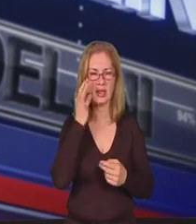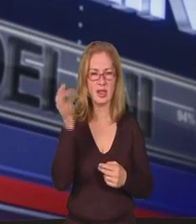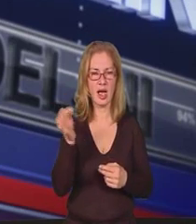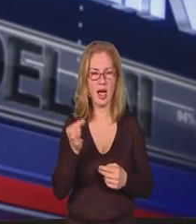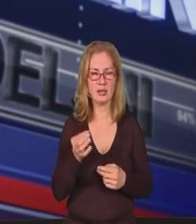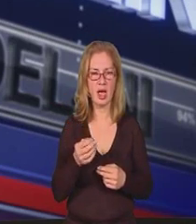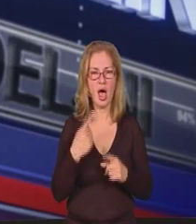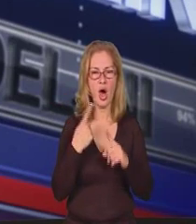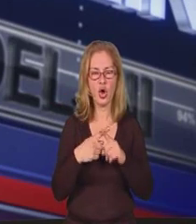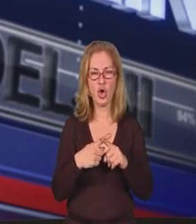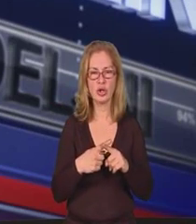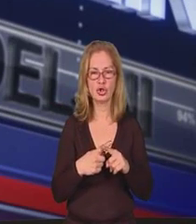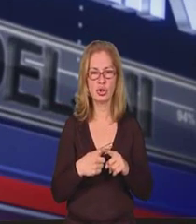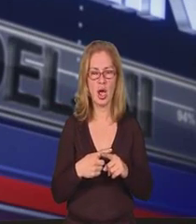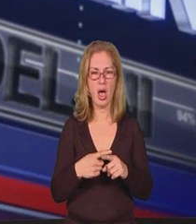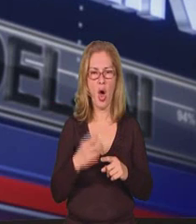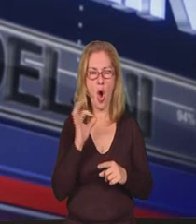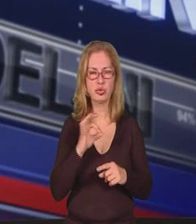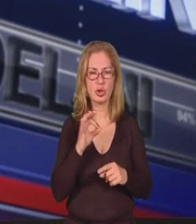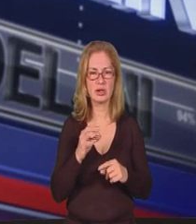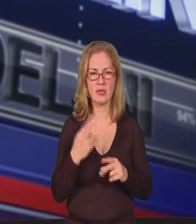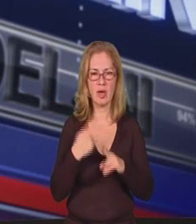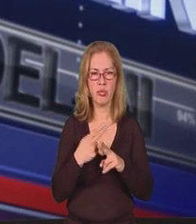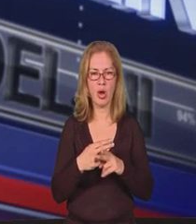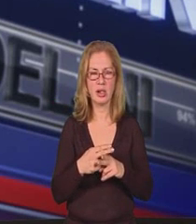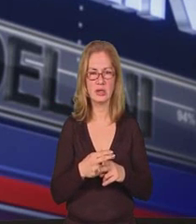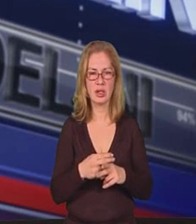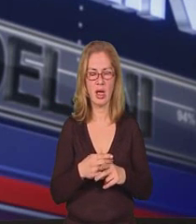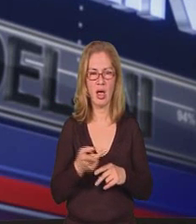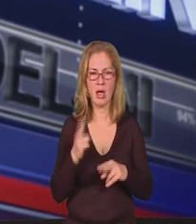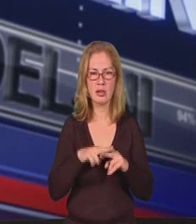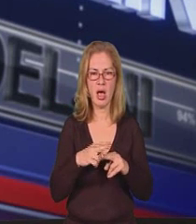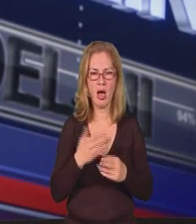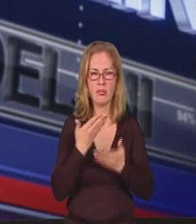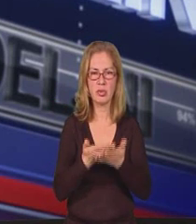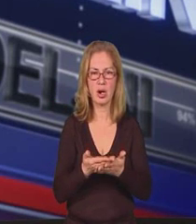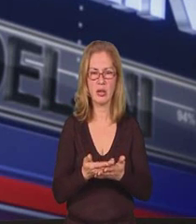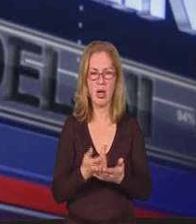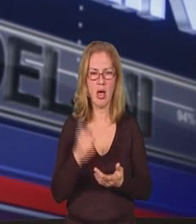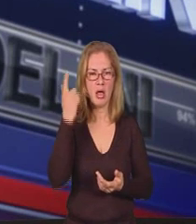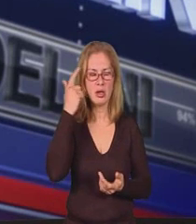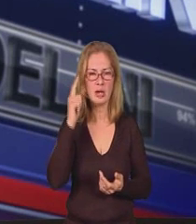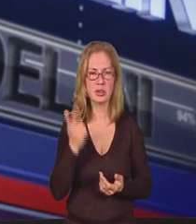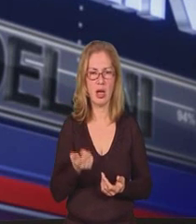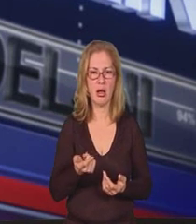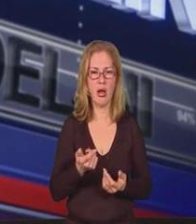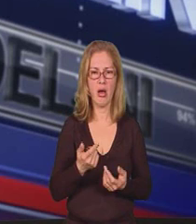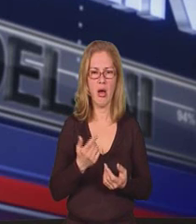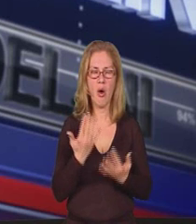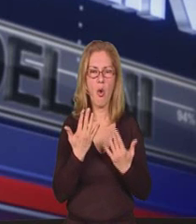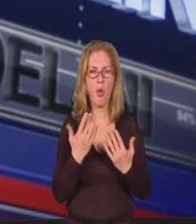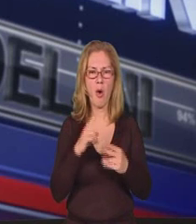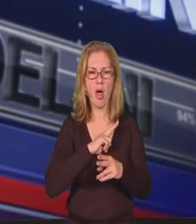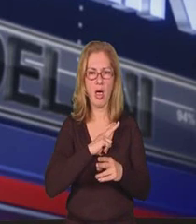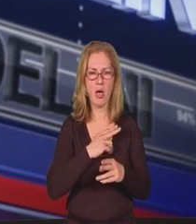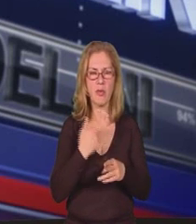Svjetski dan hronične obstruktivne bolesti pluća obeležen je u Novom Sadu preventivnim pregledima Novosađana. Iako tačnog broja obolelih nema, procenjuje